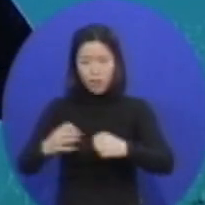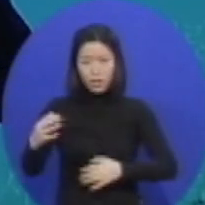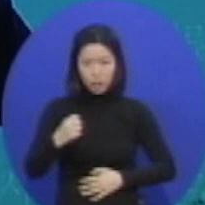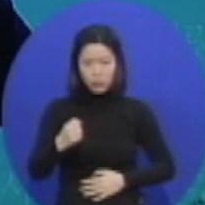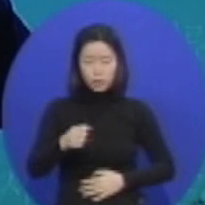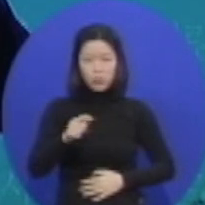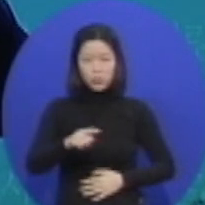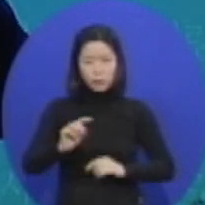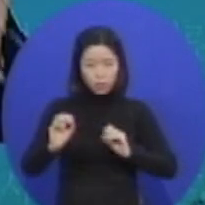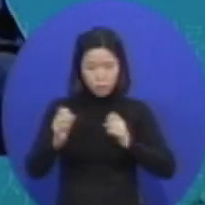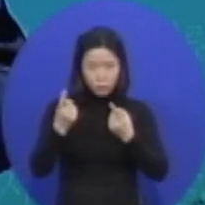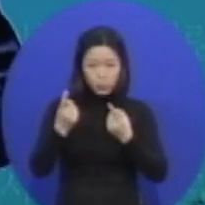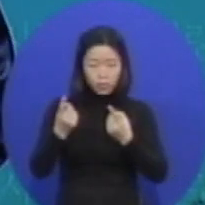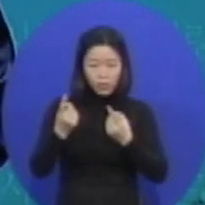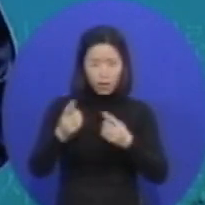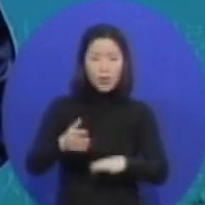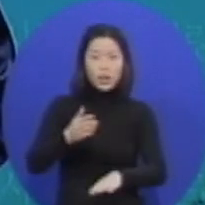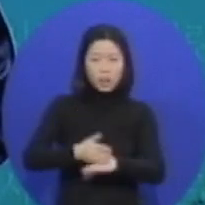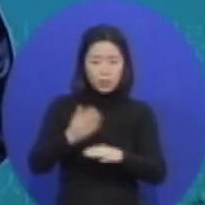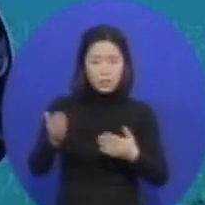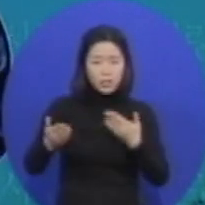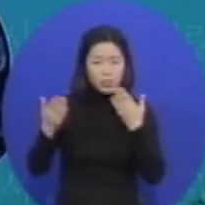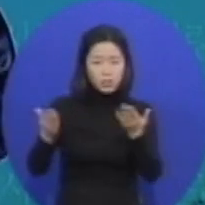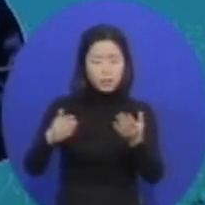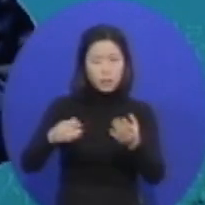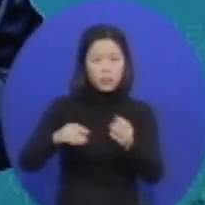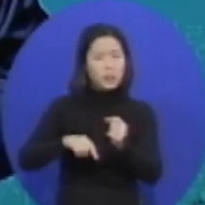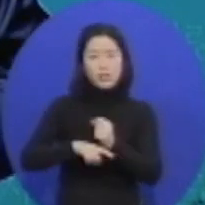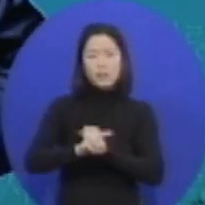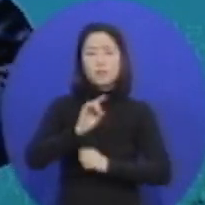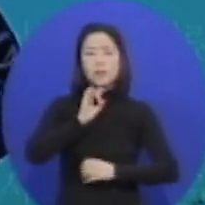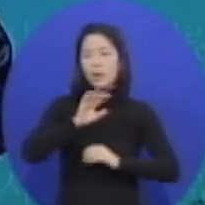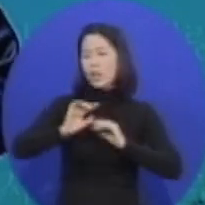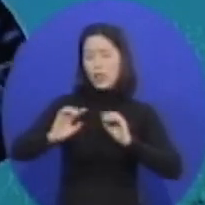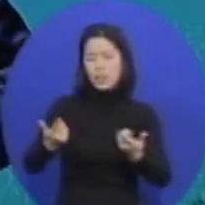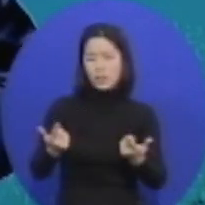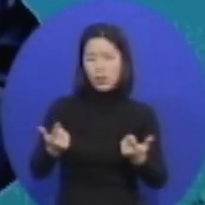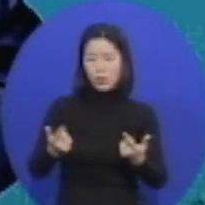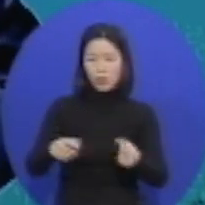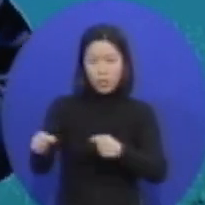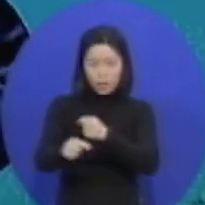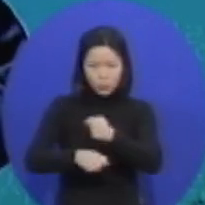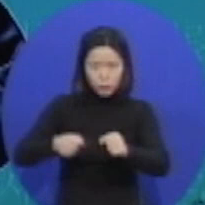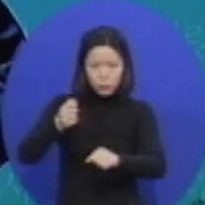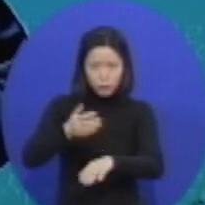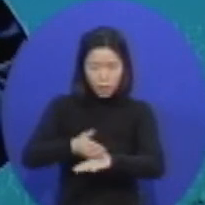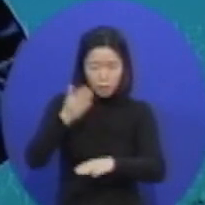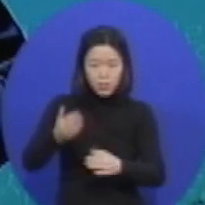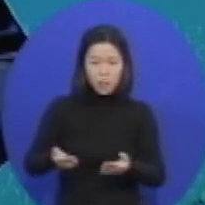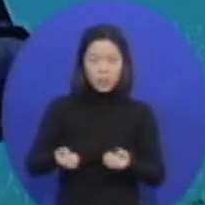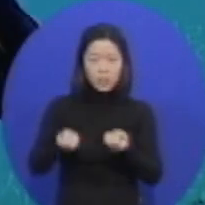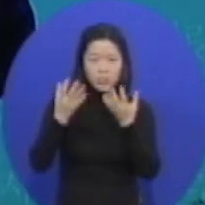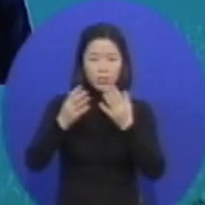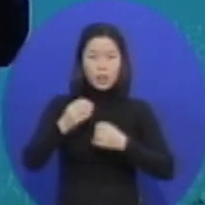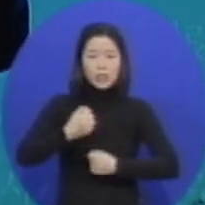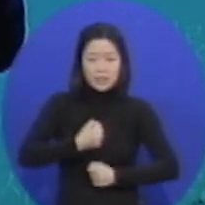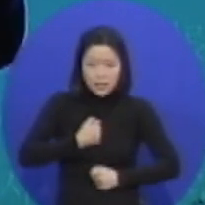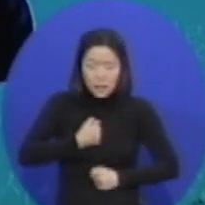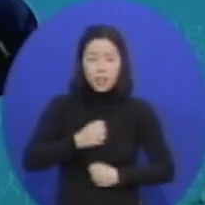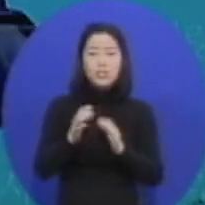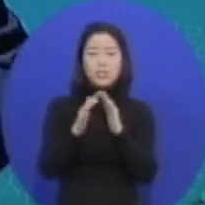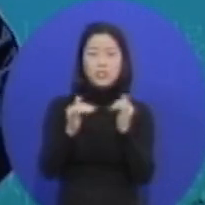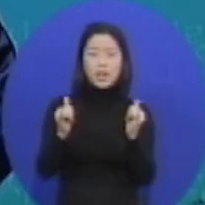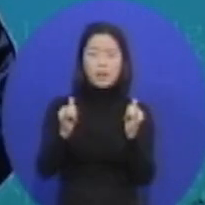감사를 드리는 의미만 아닙니다 추수감사절을 지키는 자만이 누리는 하나님의 영원한